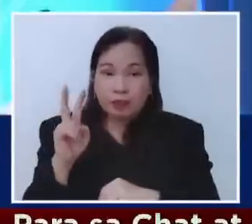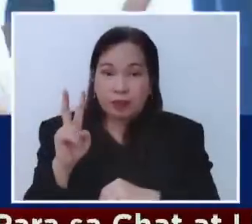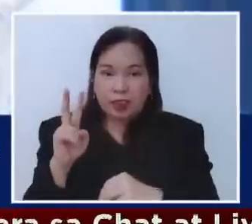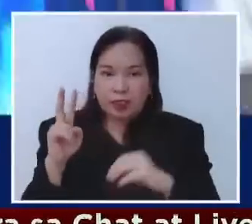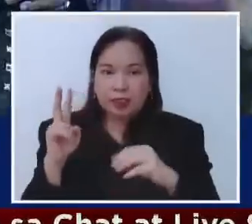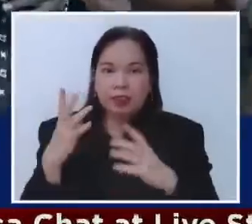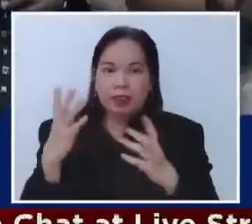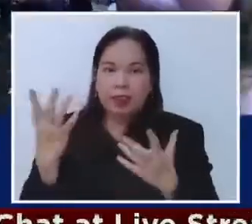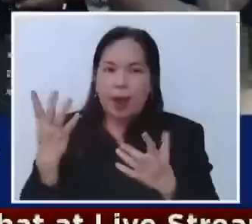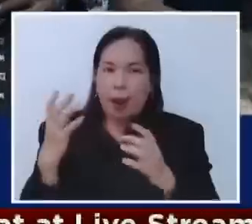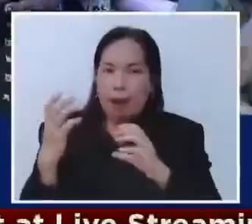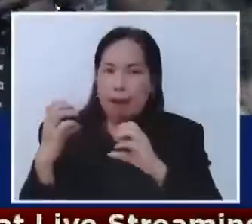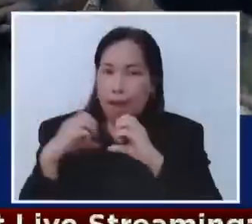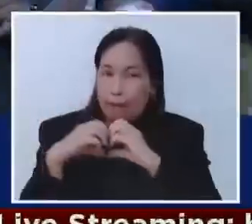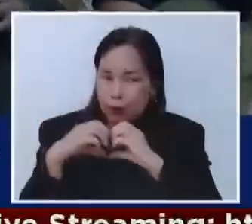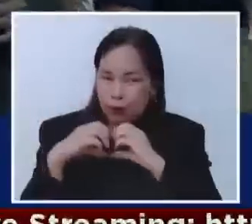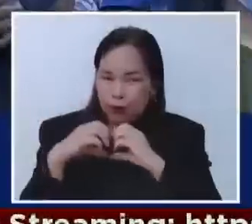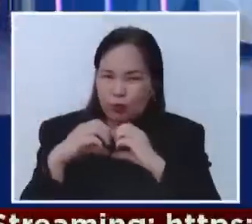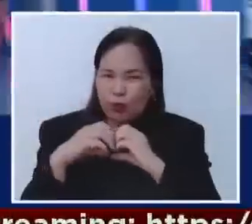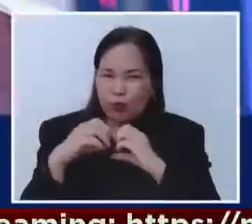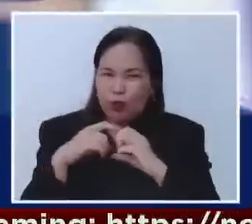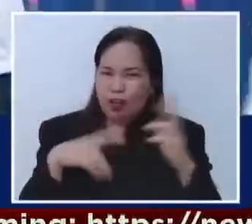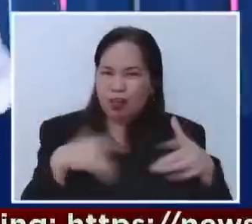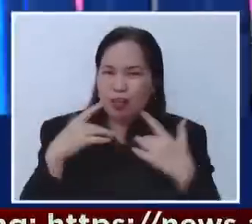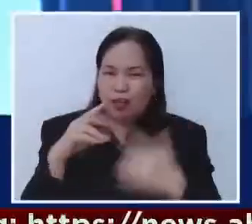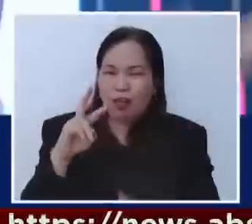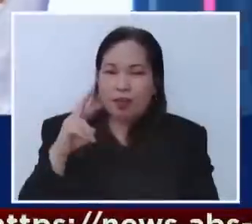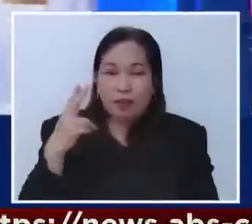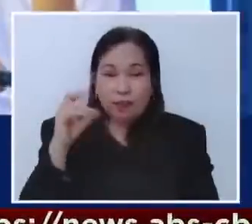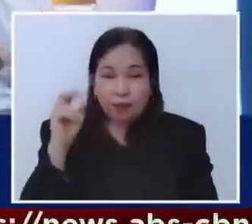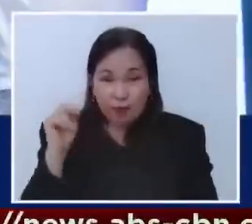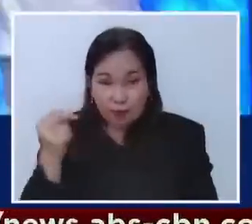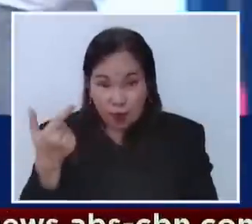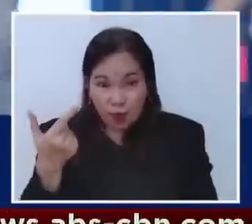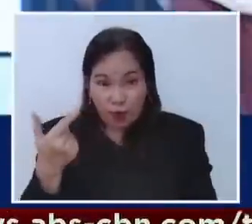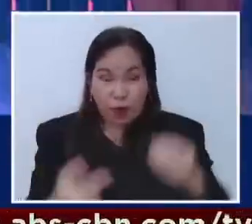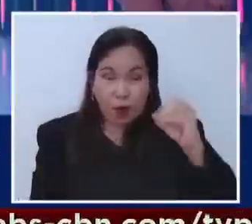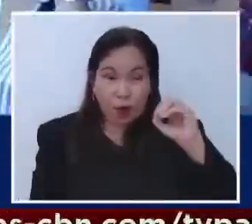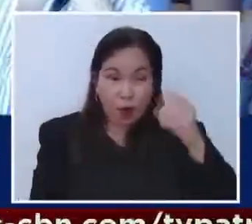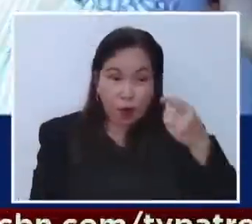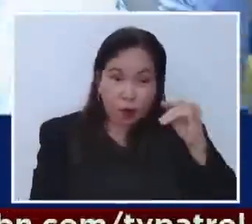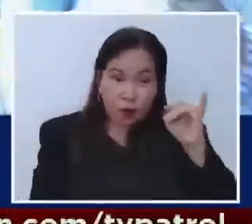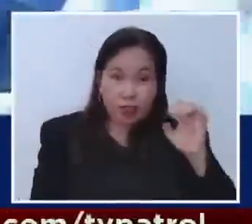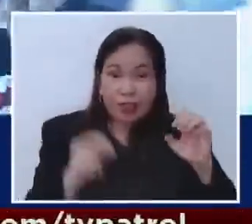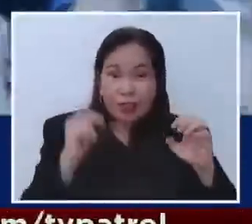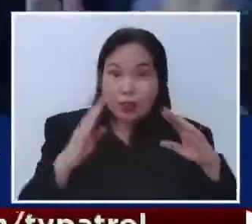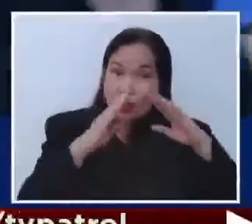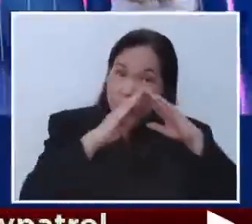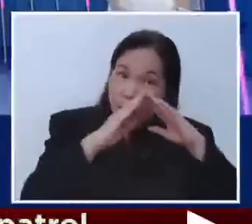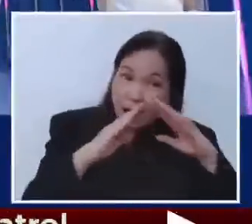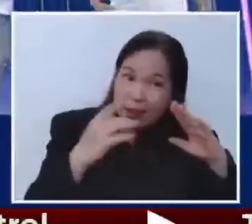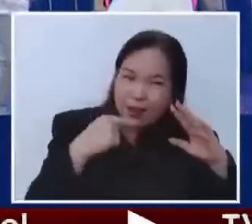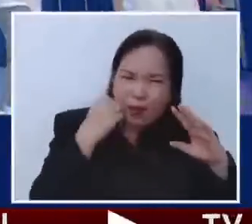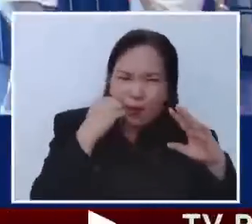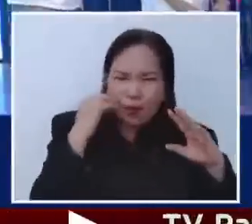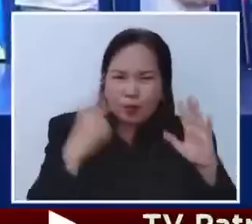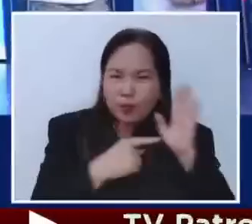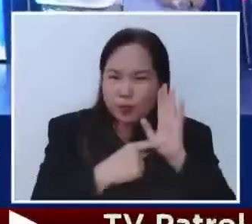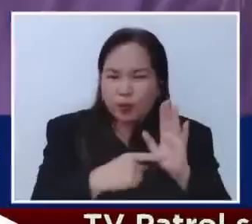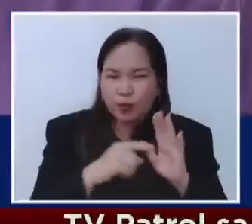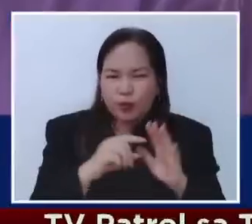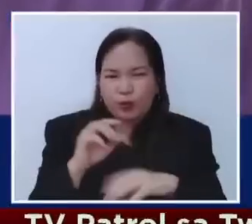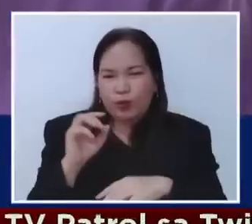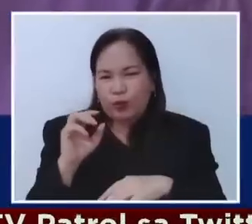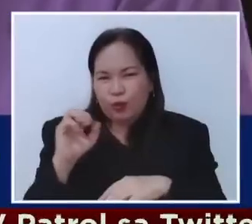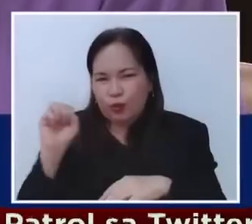Network. Excited si Nabong Navarro at Ogie Alcacid sa dagdag na bagong tahanan ng It's Showtime. Siyempre masaya dahil